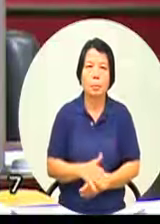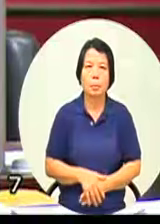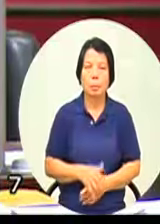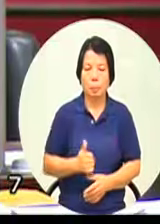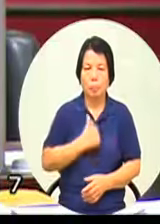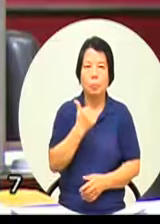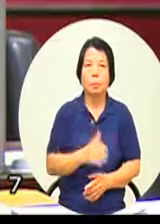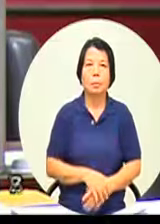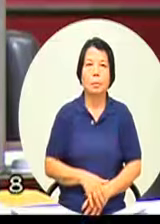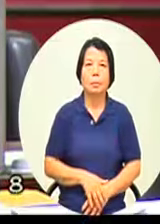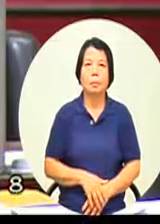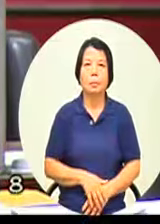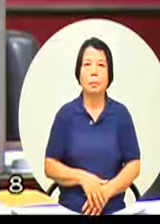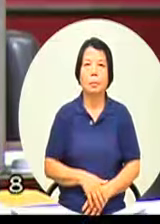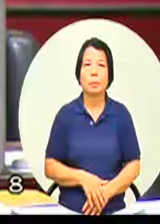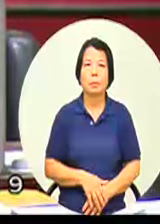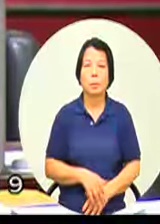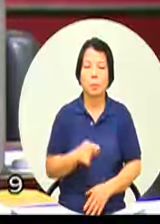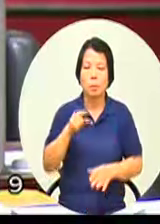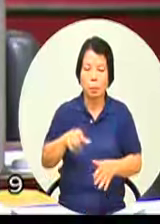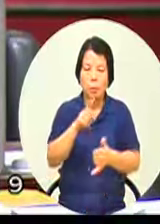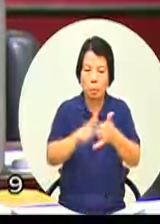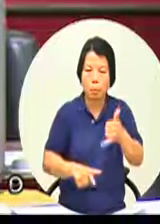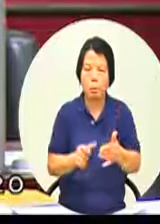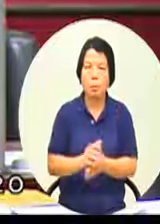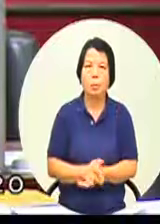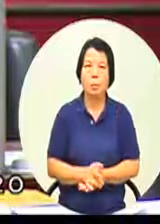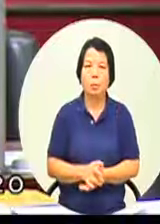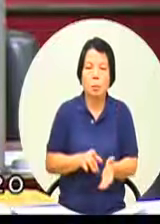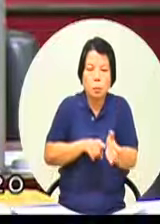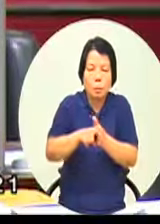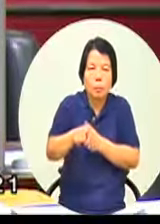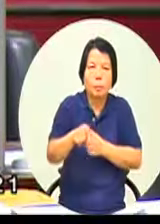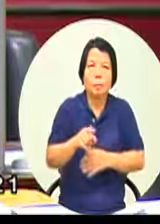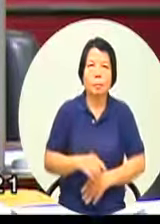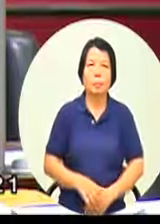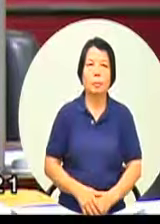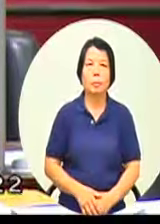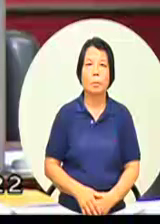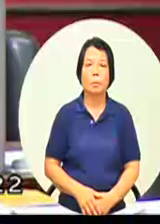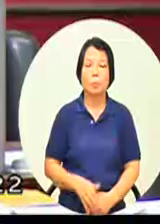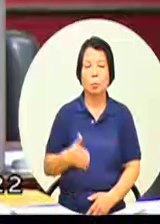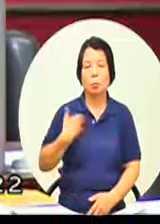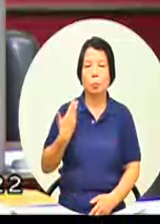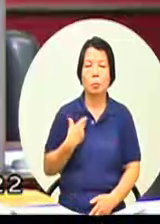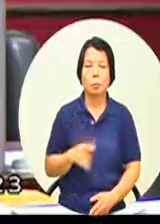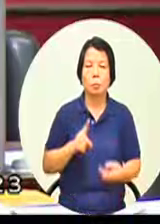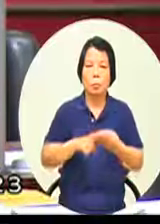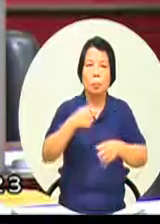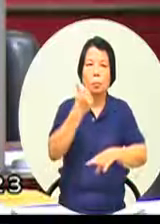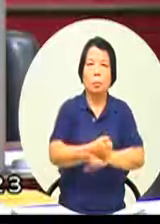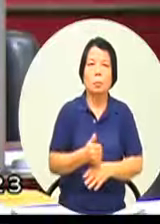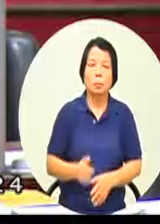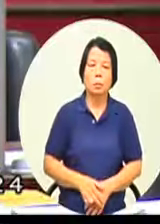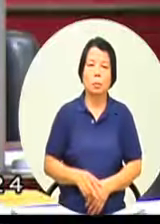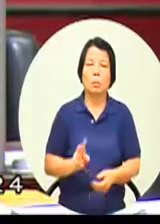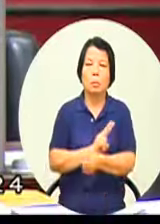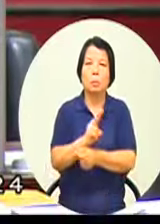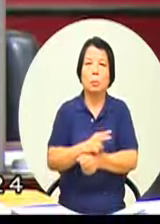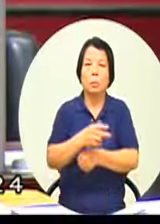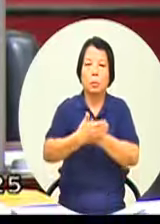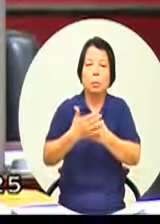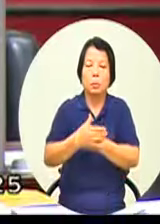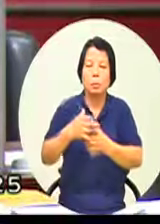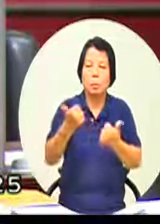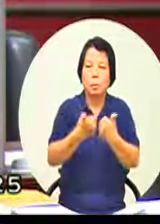的、啊，好，我这件事情我一直我。好，我不晓得主席跟林富宝议员有去看过。 有了。